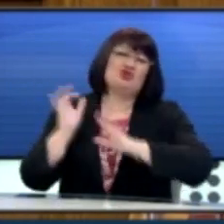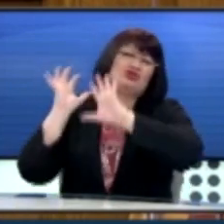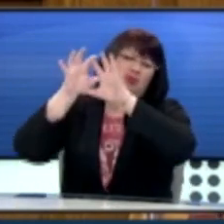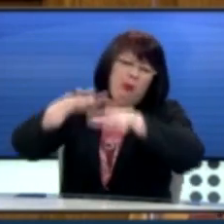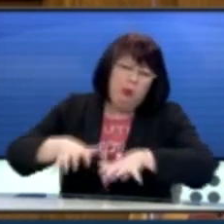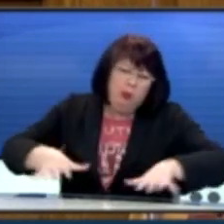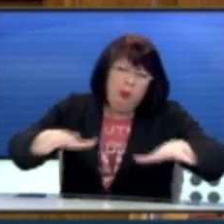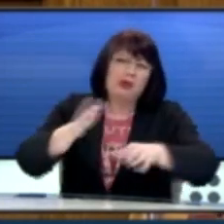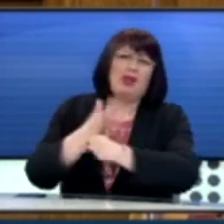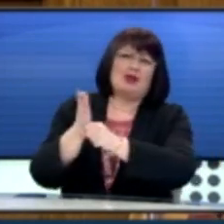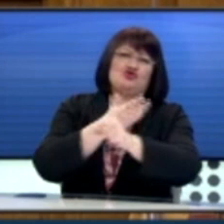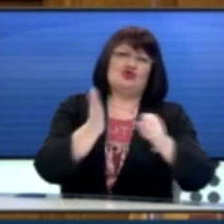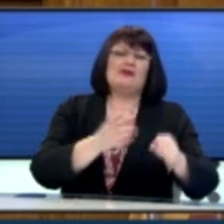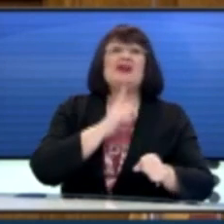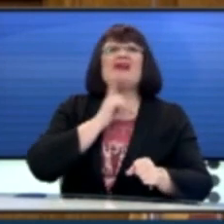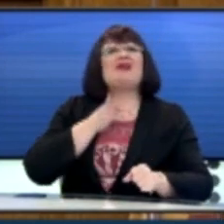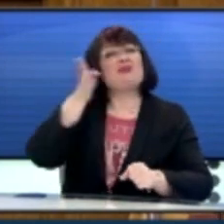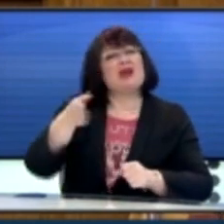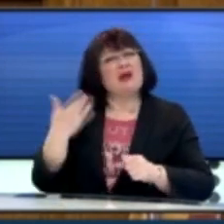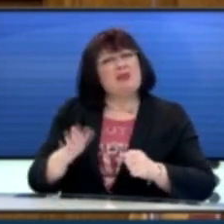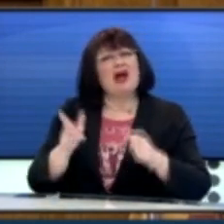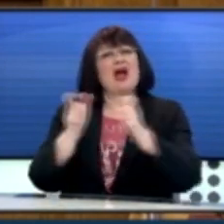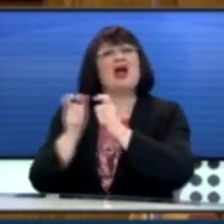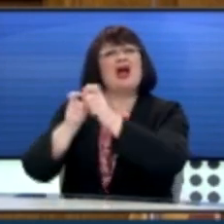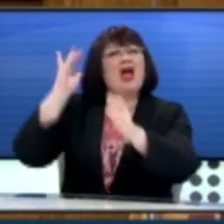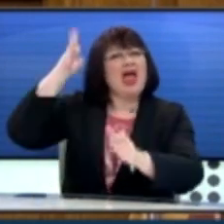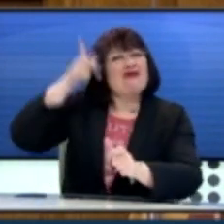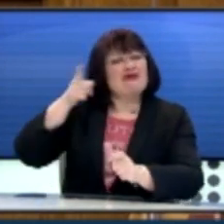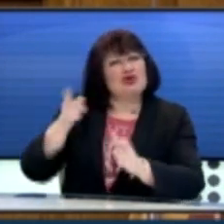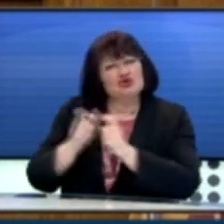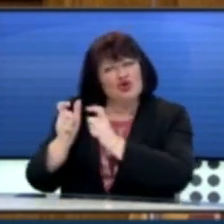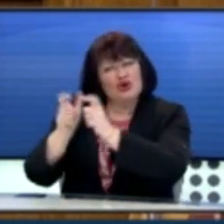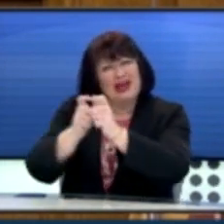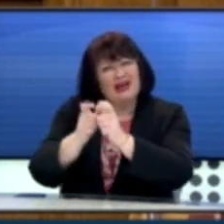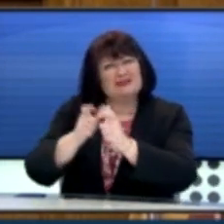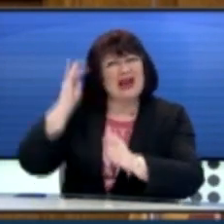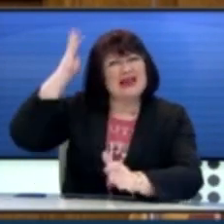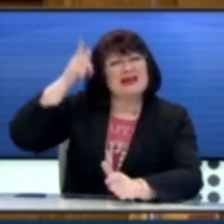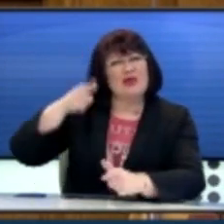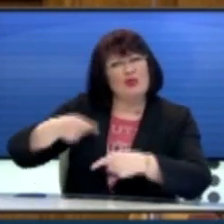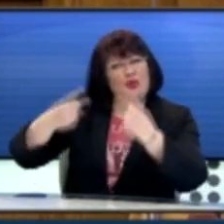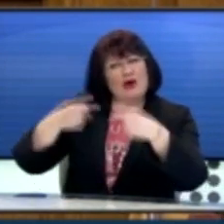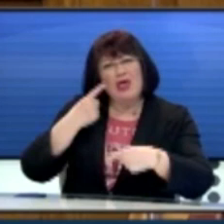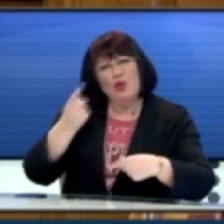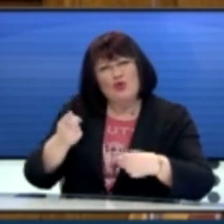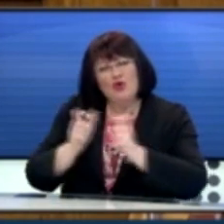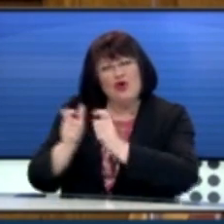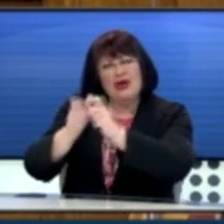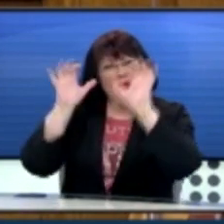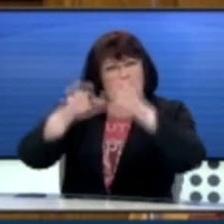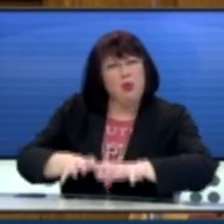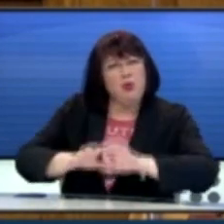πλημμυροπαθείς, όπως αυτούς που επισκέφτηκα χτες σε χωριά του Εύρου, δίπλα στην Αλεξανδρούπολη. Χρωστάει σε